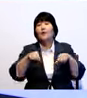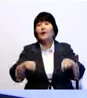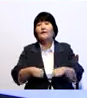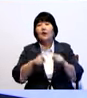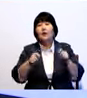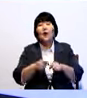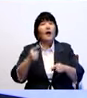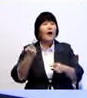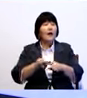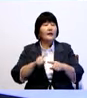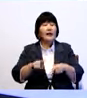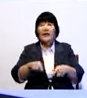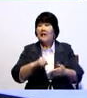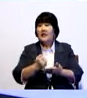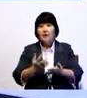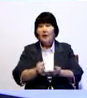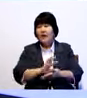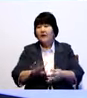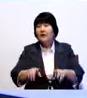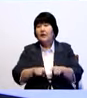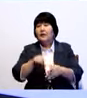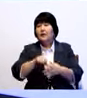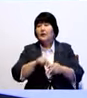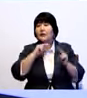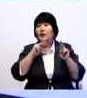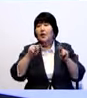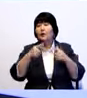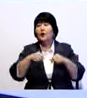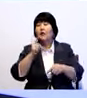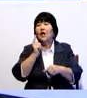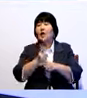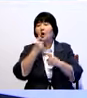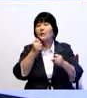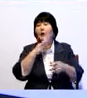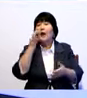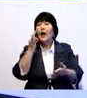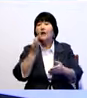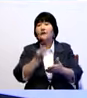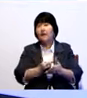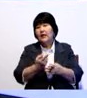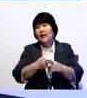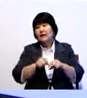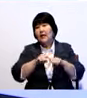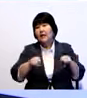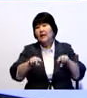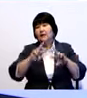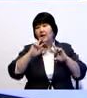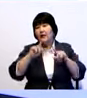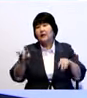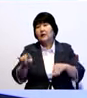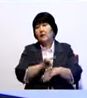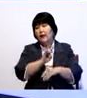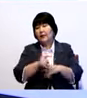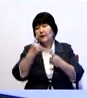правонарушении, однако она не подтвердилась. Представители надзорного органа предупреждают об ответственности за распространение заведомо